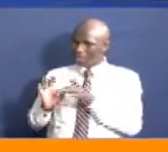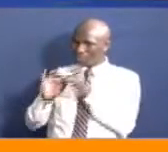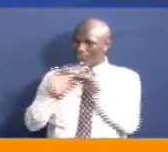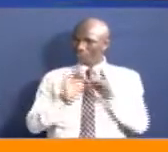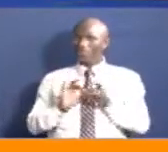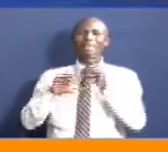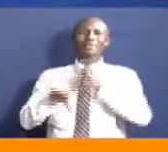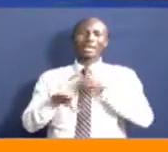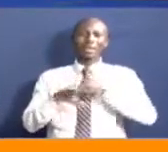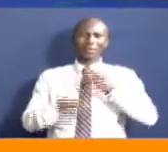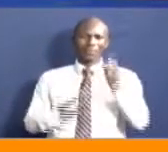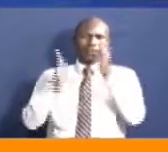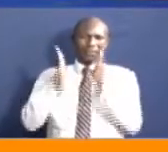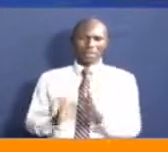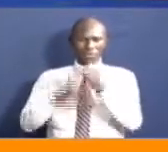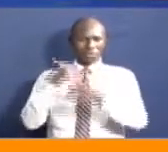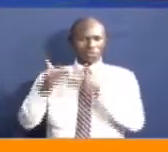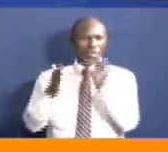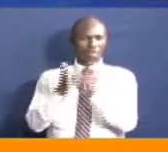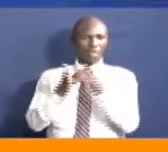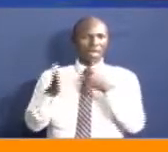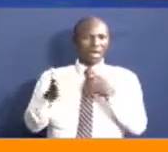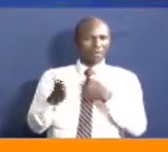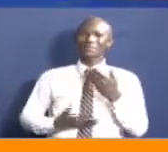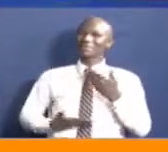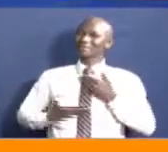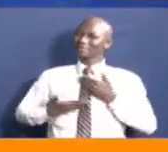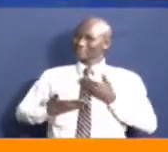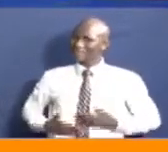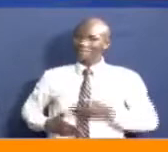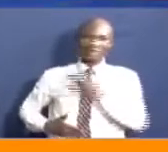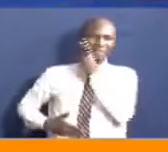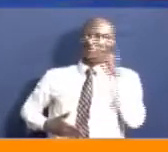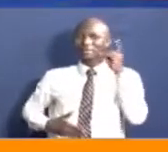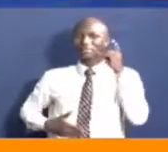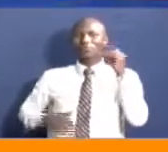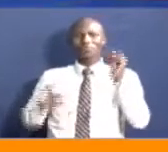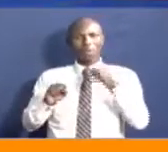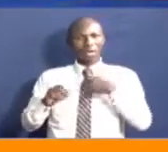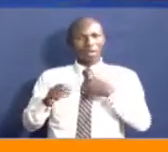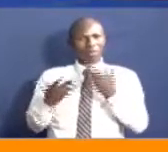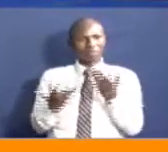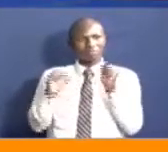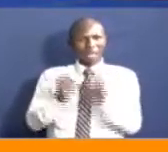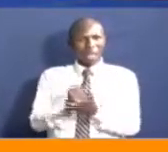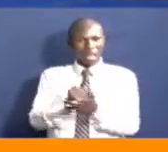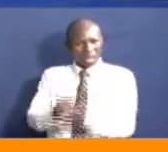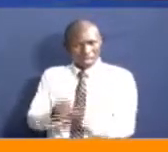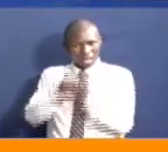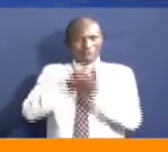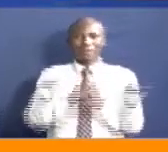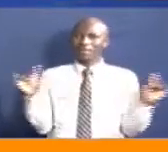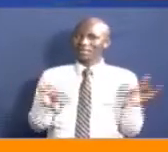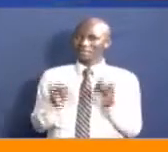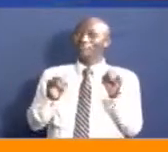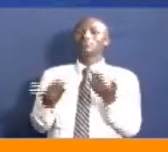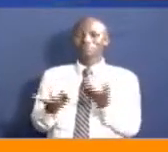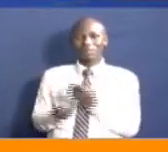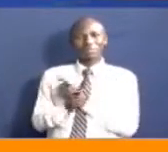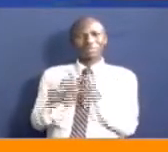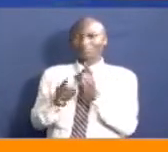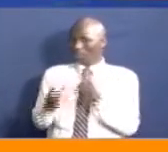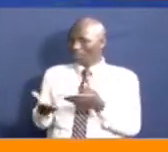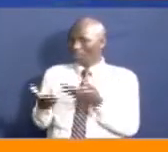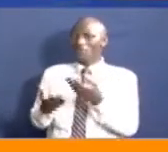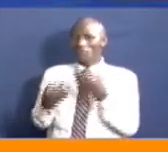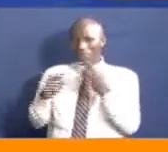wamonoi vindani ya Kenya maende na kweko mbelua ni Nzaa undomona mwenyao na kweke hithi kana hima viki ya kumate thesio undomona kumeta na naliuwa